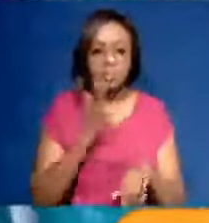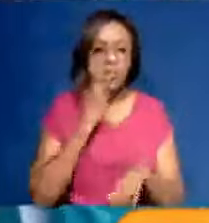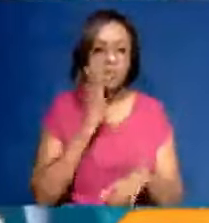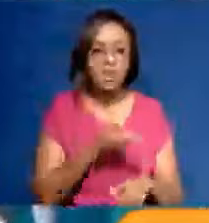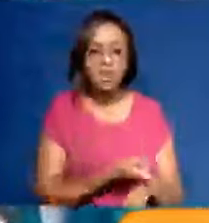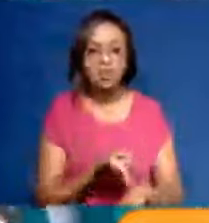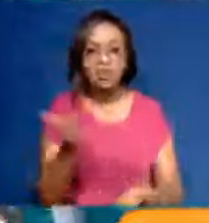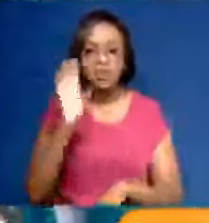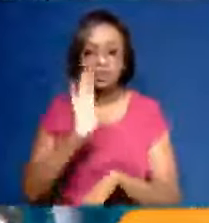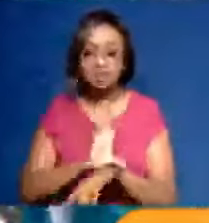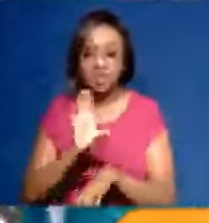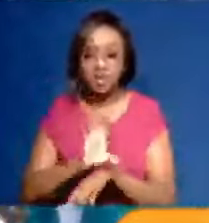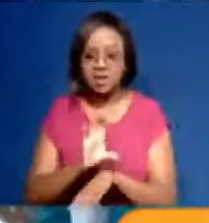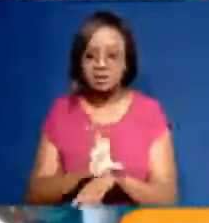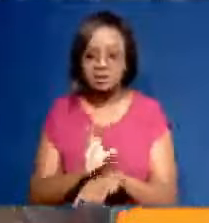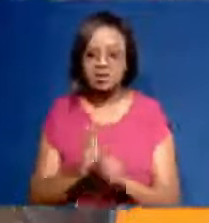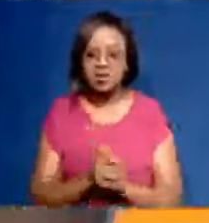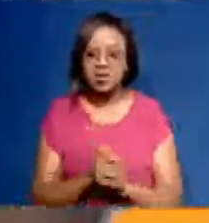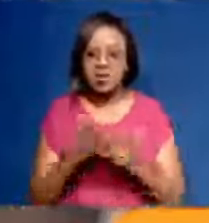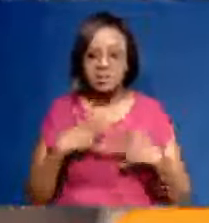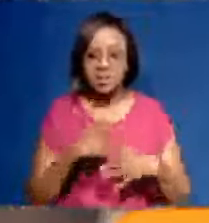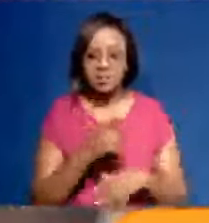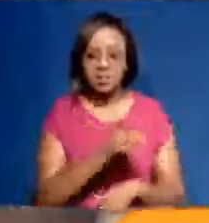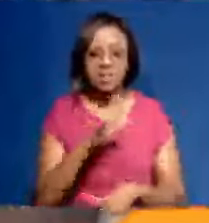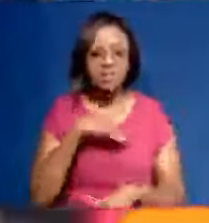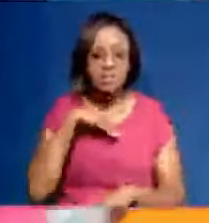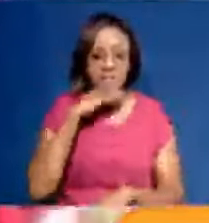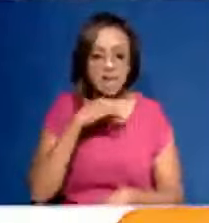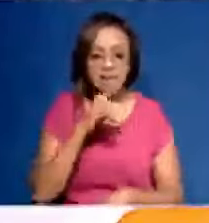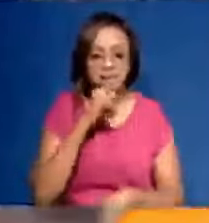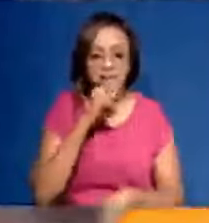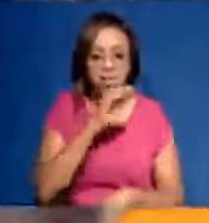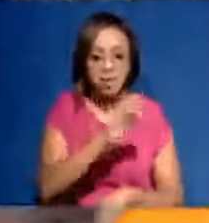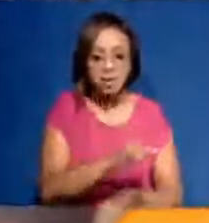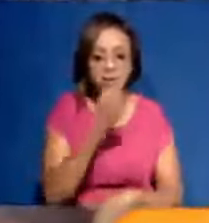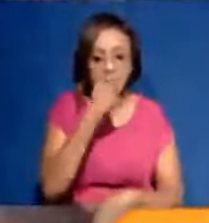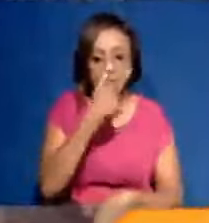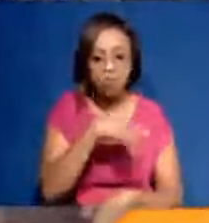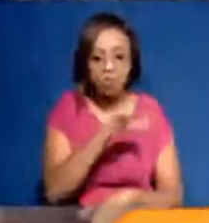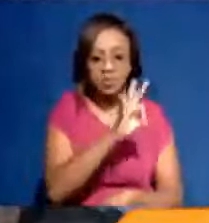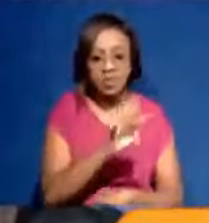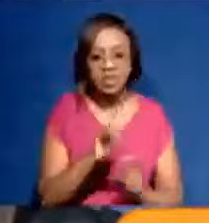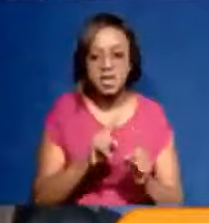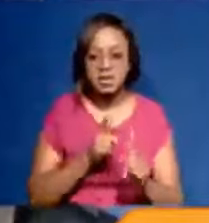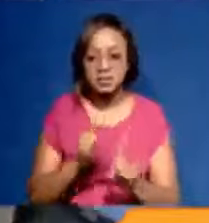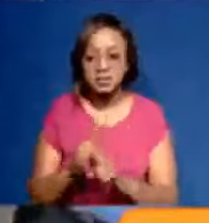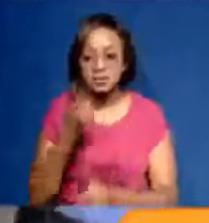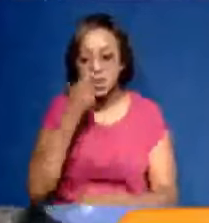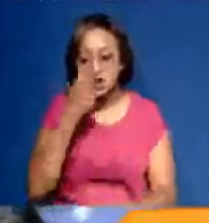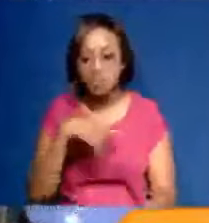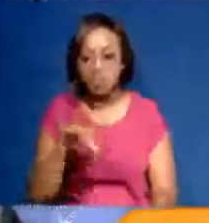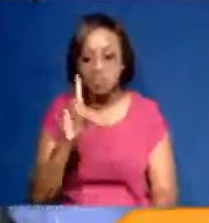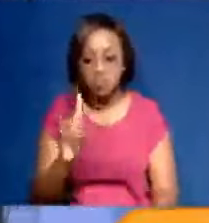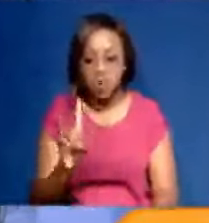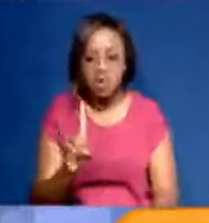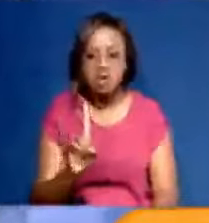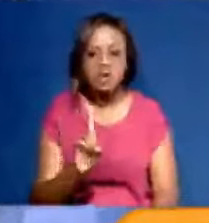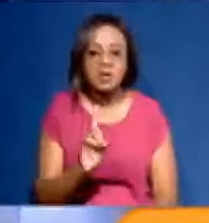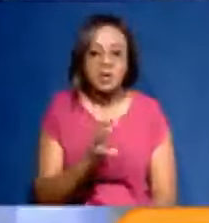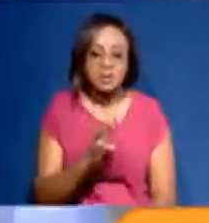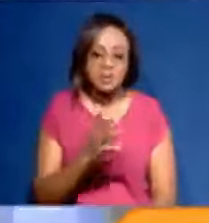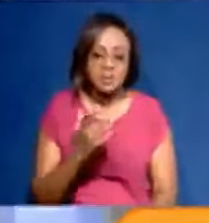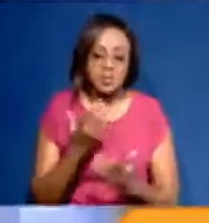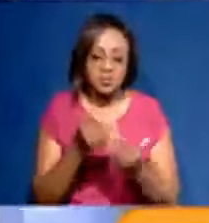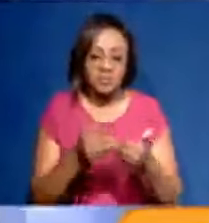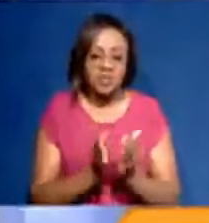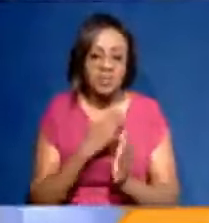alitoka kwenda kanisani. Waliofariki ni mvulana wa miaka 3 na dadake wa mwaka 1. Familia ya waathiriwa sasa imetaka uchunguzi